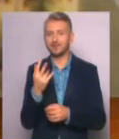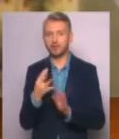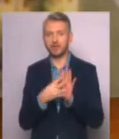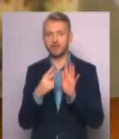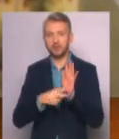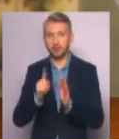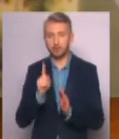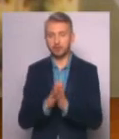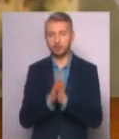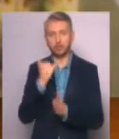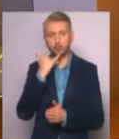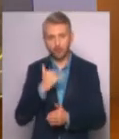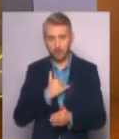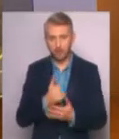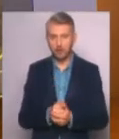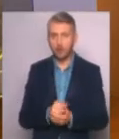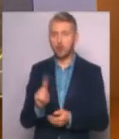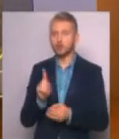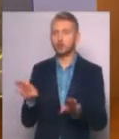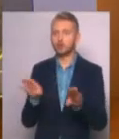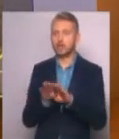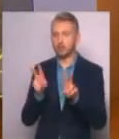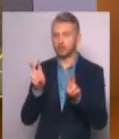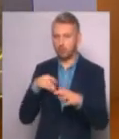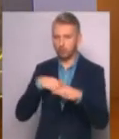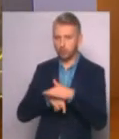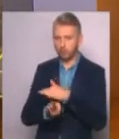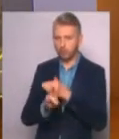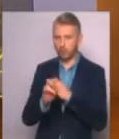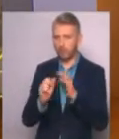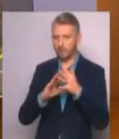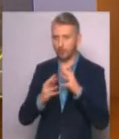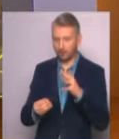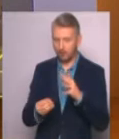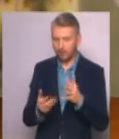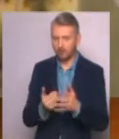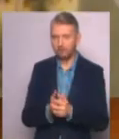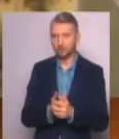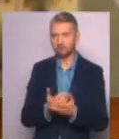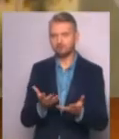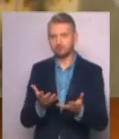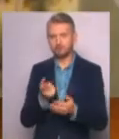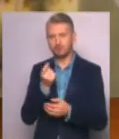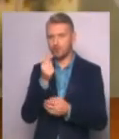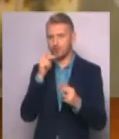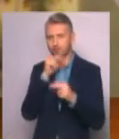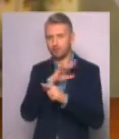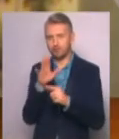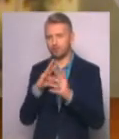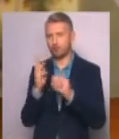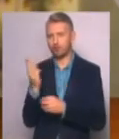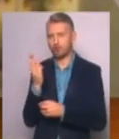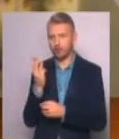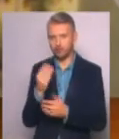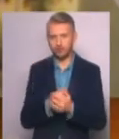223-0981. Долучайтеся, пане Вадиме, щоб закрити вже тему метро на Троєщину, на Виноградар. Бачите, все на Троєщину, ось якось по Фрейду. Випадково